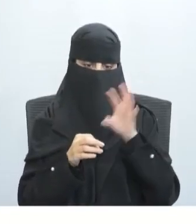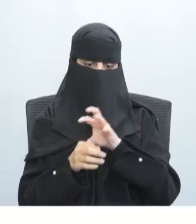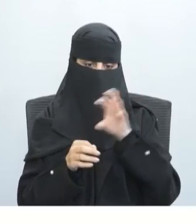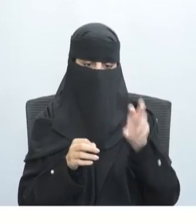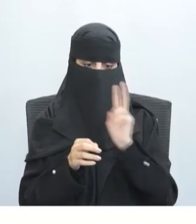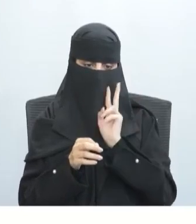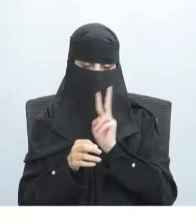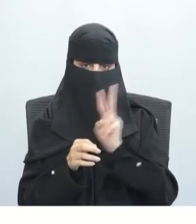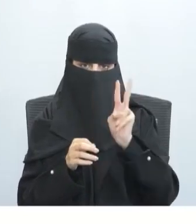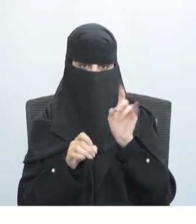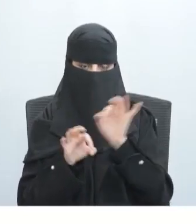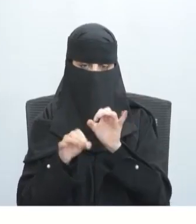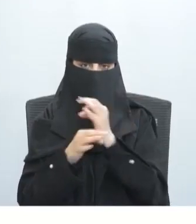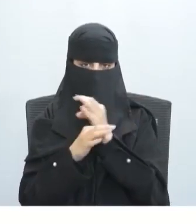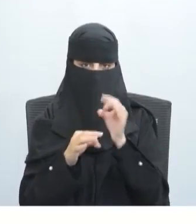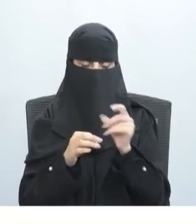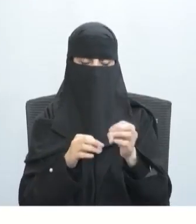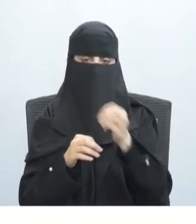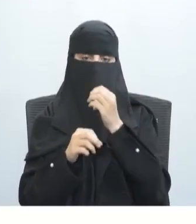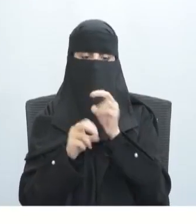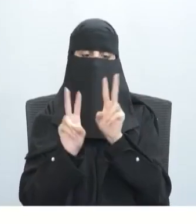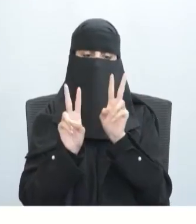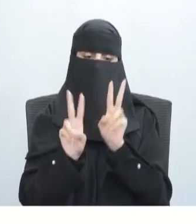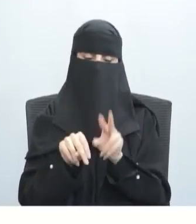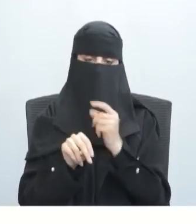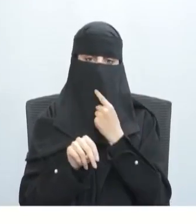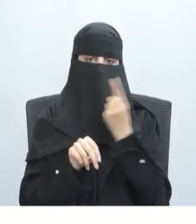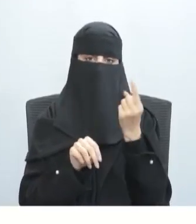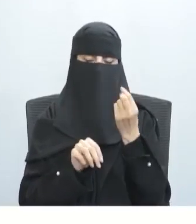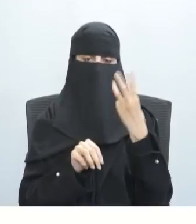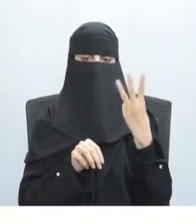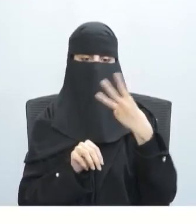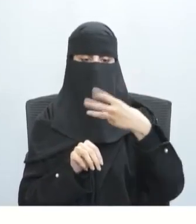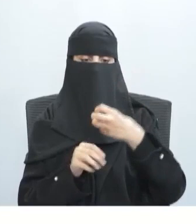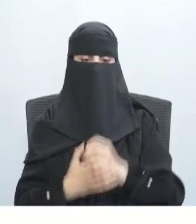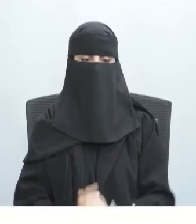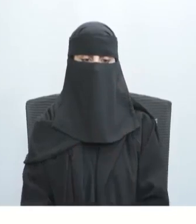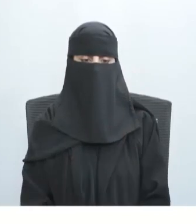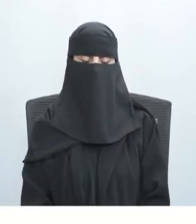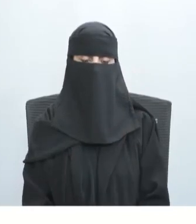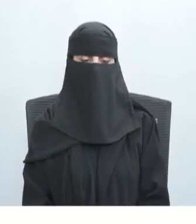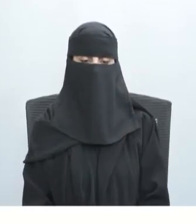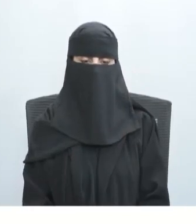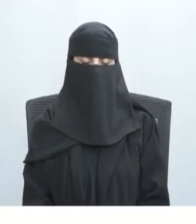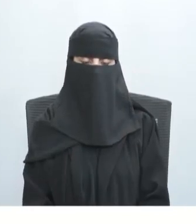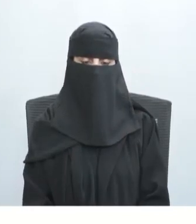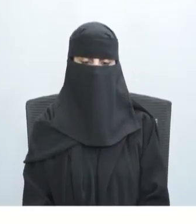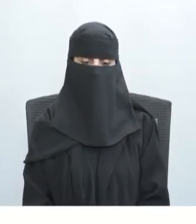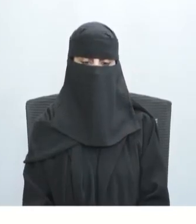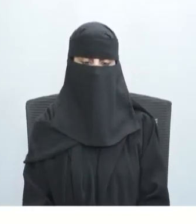تساوي اف في ونضع 0.1.3 0 ومن ثم ناقص